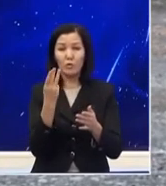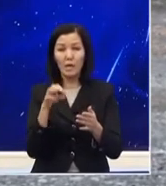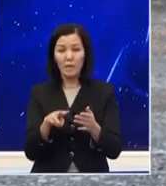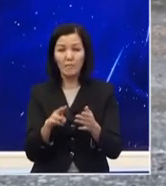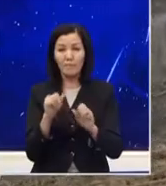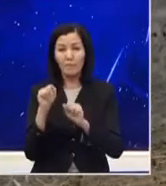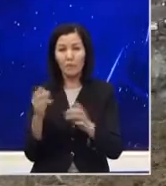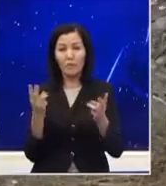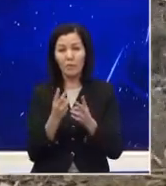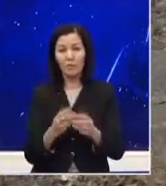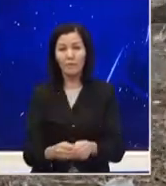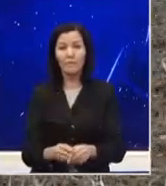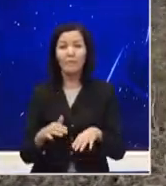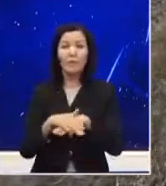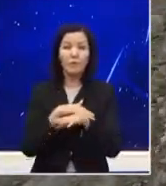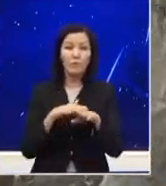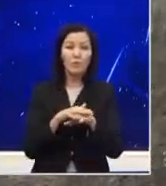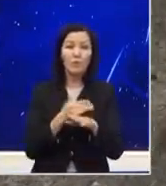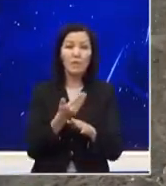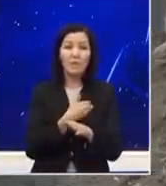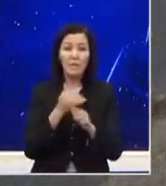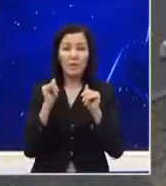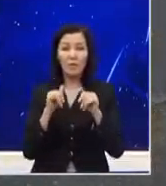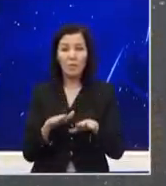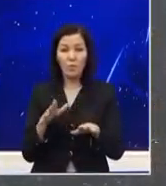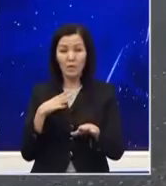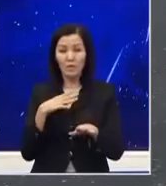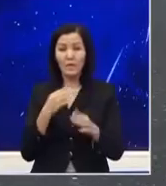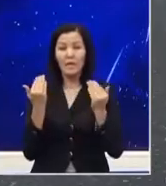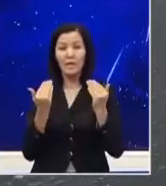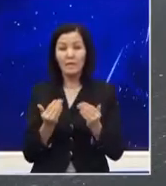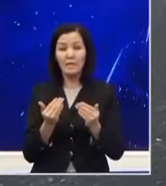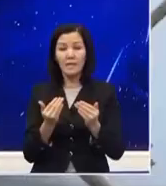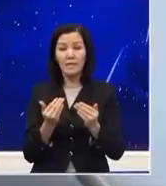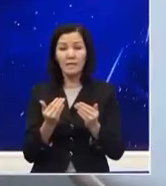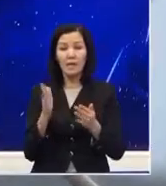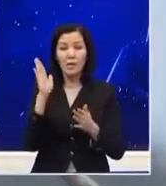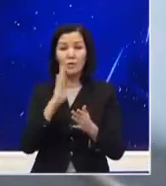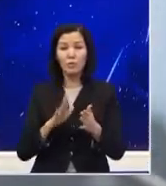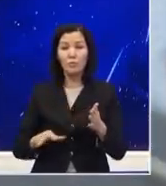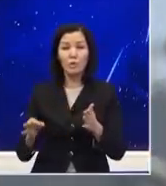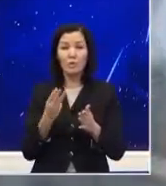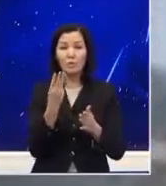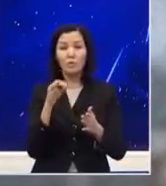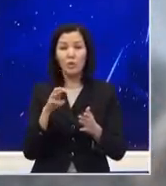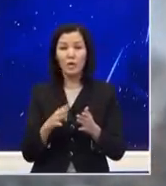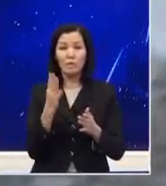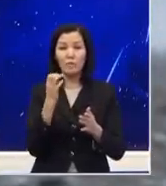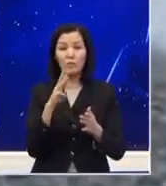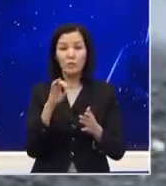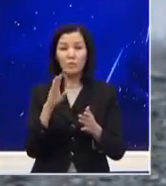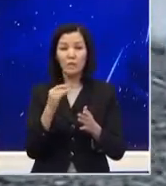бар. Тұрғындар тілегі қабыл болғандай, жоспар бойынша көктумадағы көл жағасының 3 шақырым 400